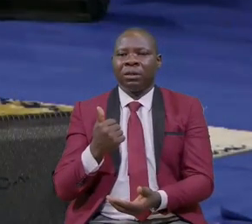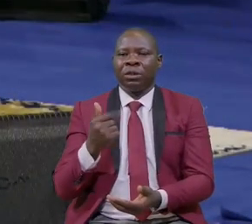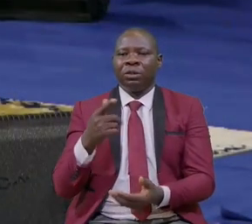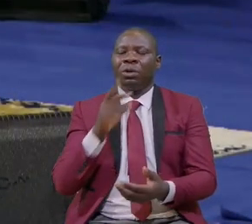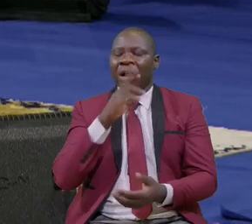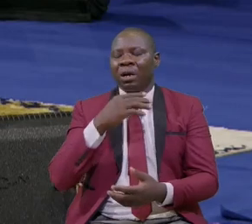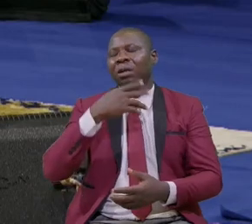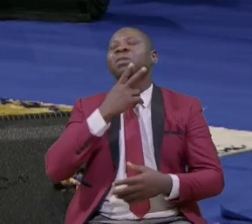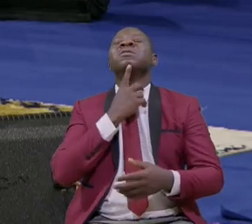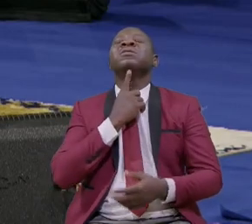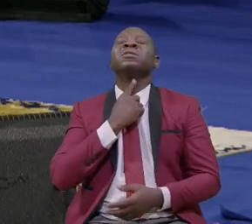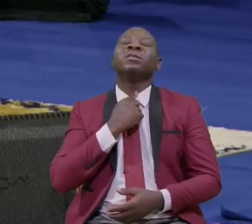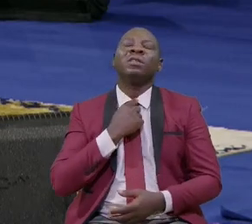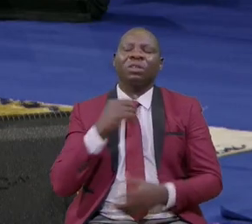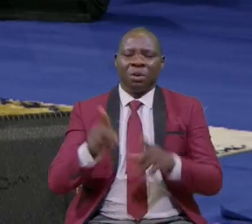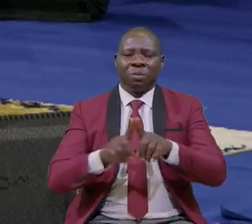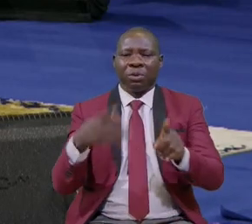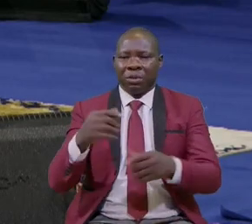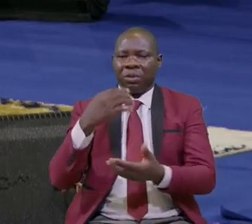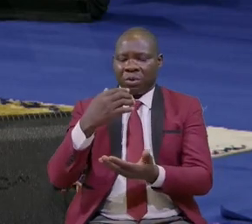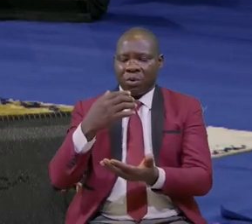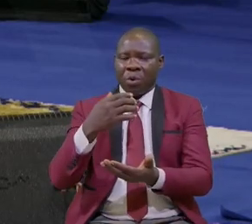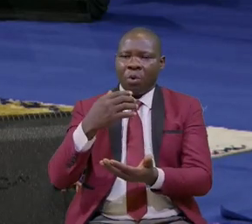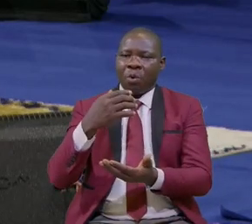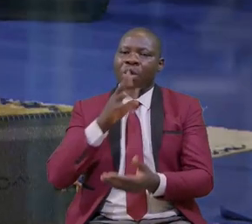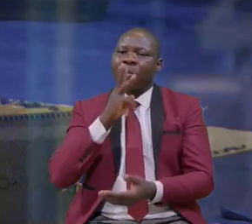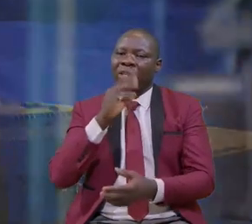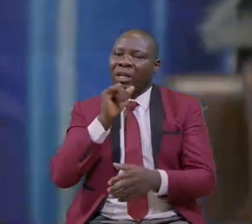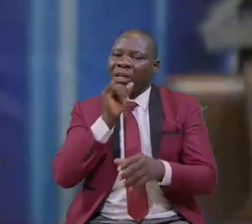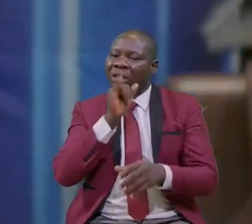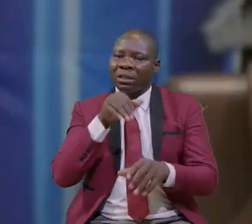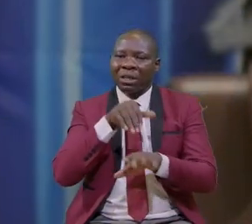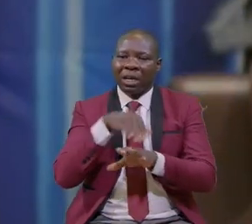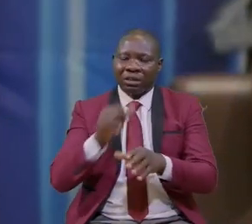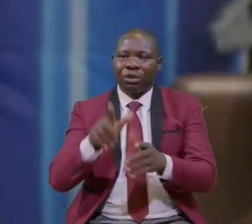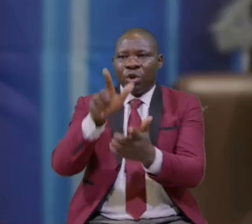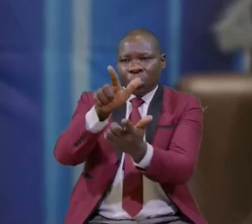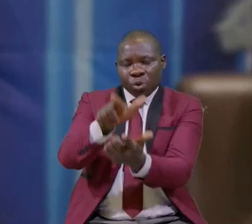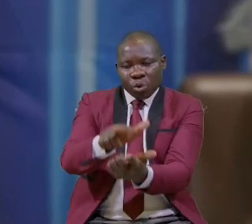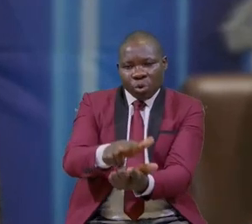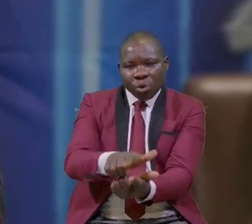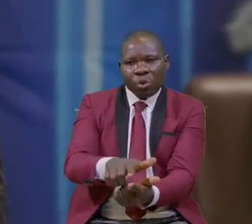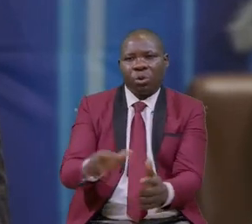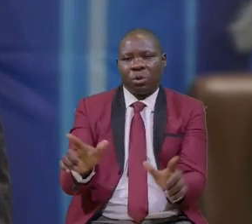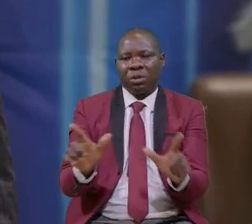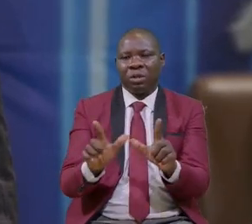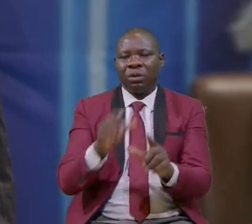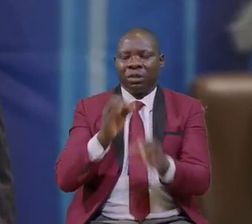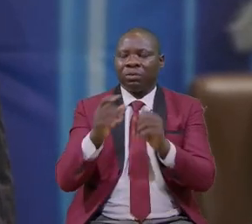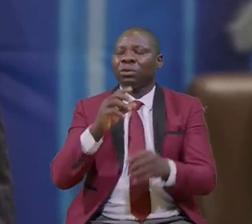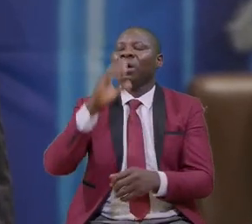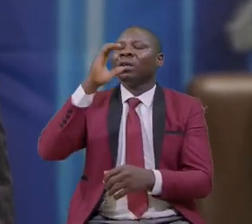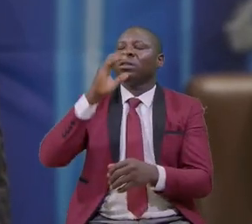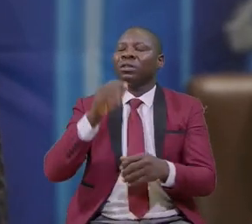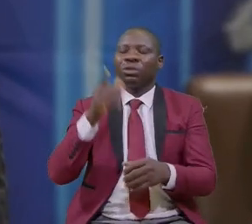et vous avez soif, mais l'eau est juste au bas. Si vous buvez, vous dites, je ne suis